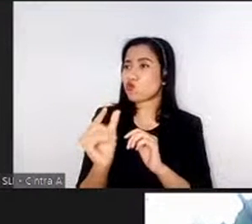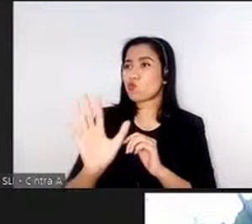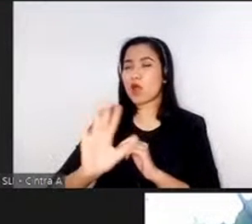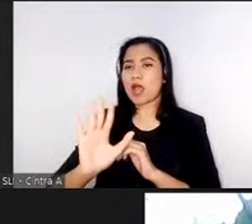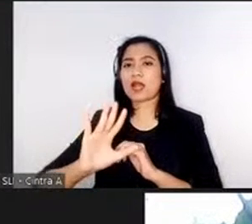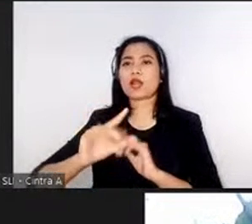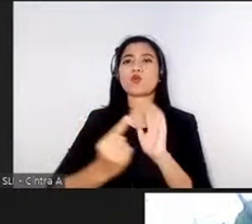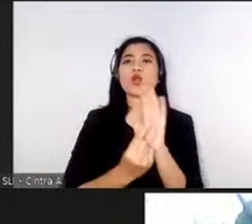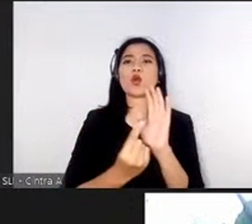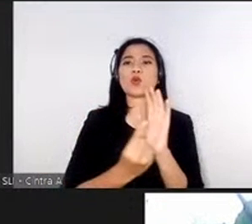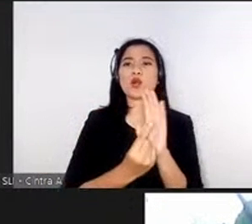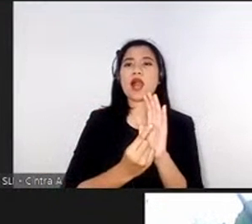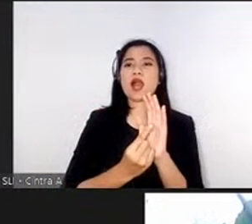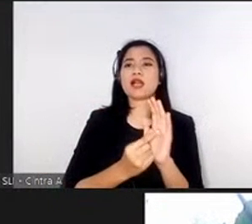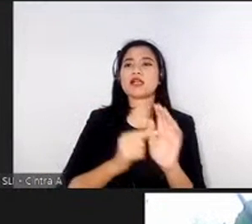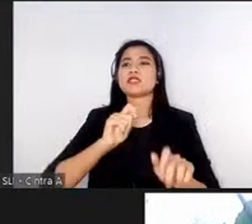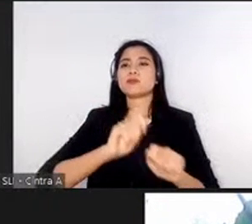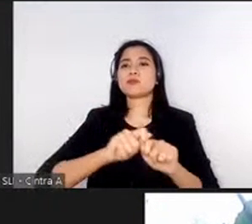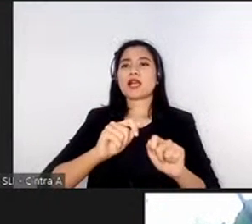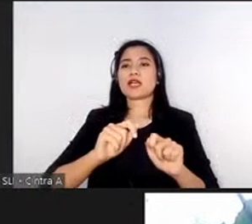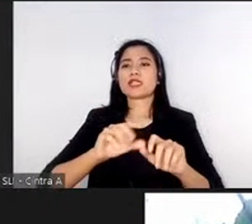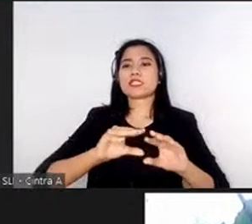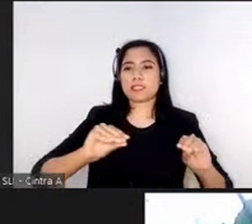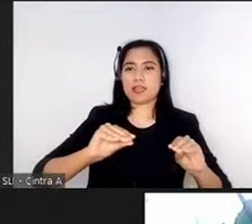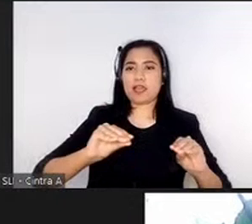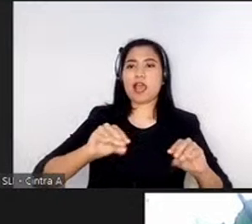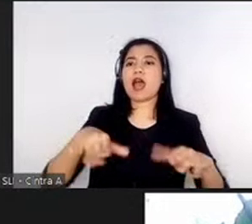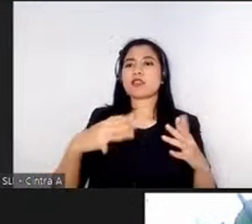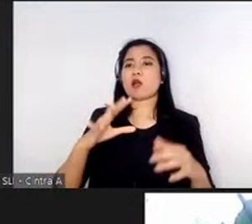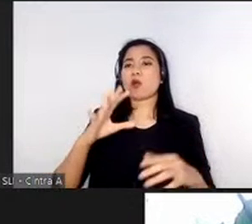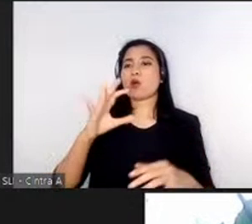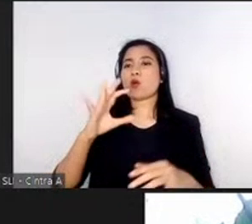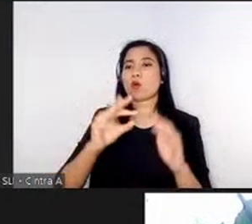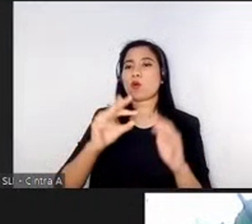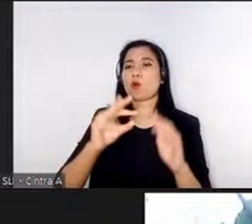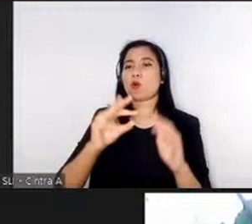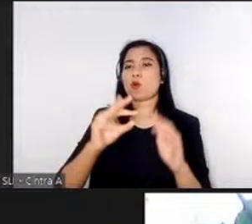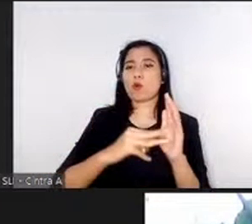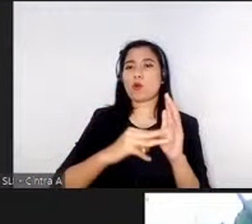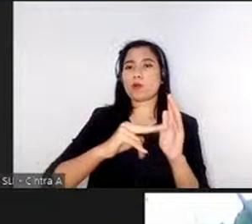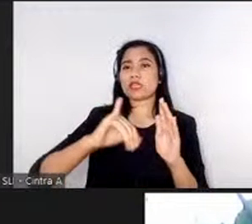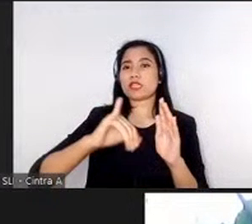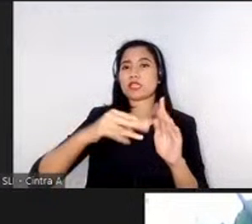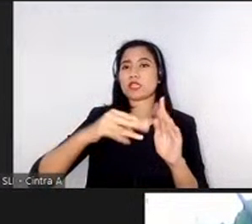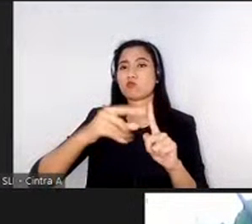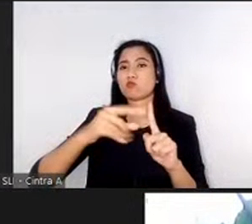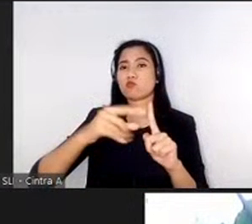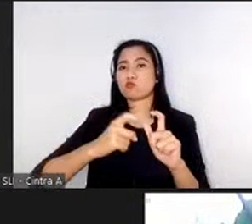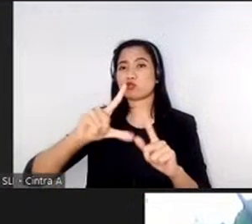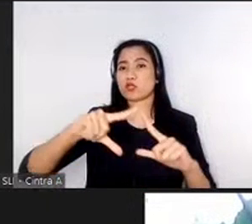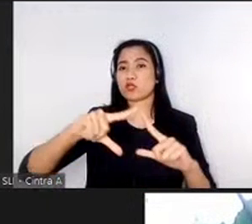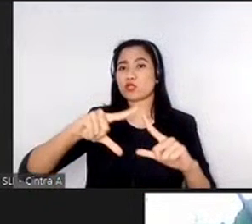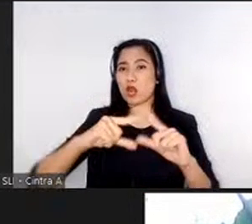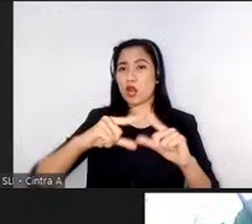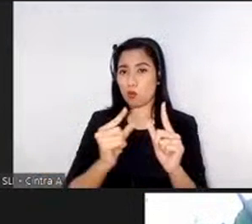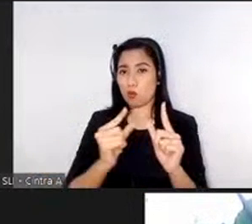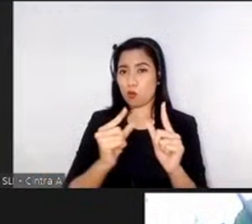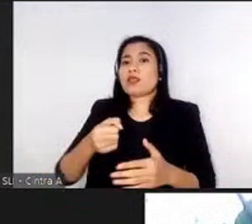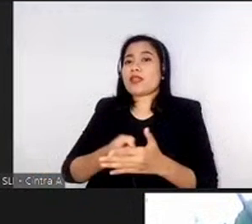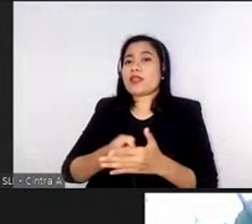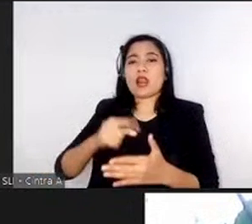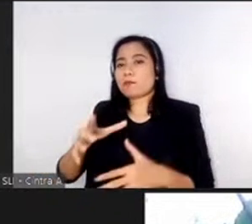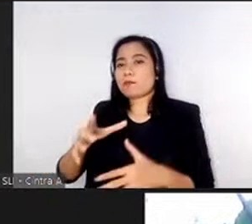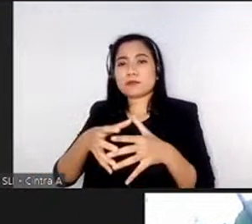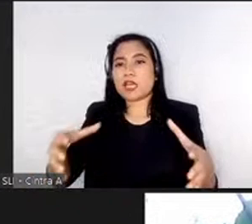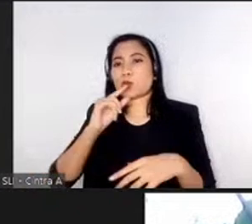undang-undang Cipta kerja eh yang juga di kenal dengan omnibus law yang diyakini memberikan tantangan yang lebih besar lagi terhadap upaya penghormatan